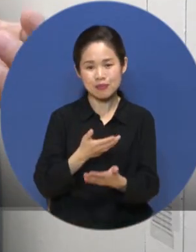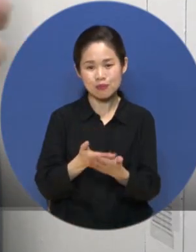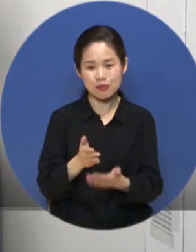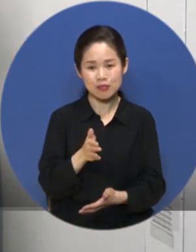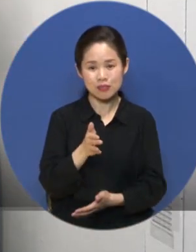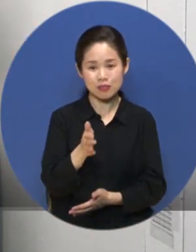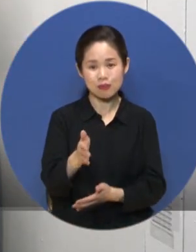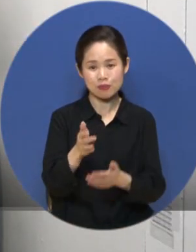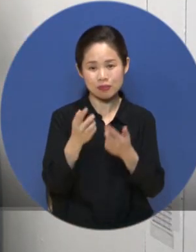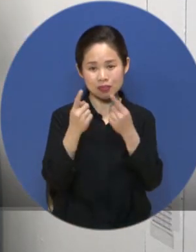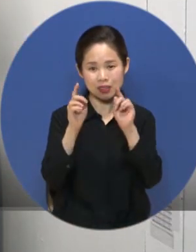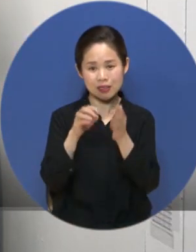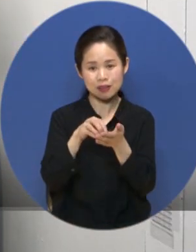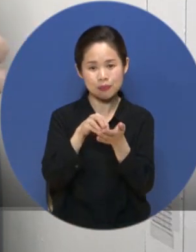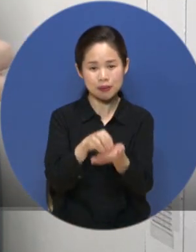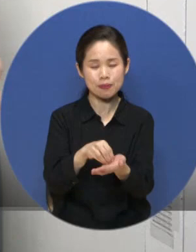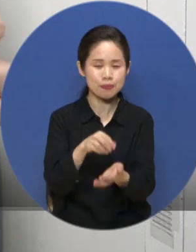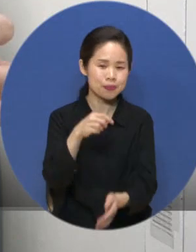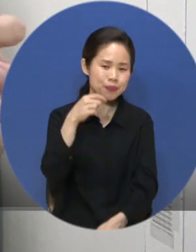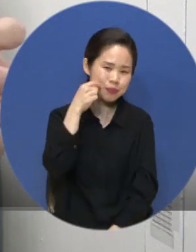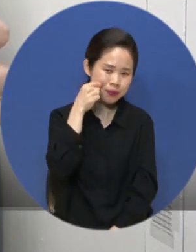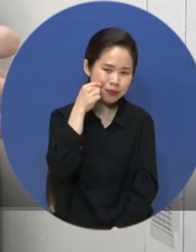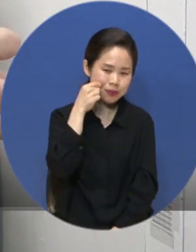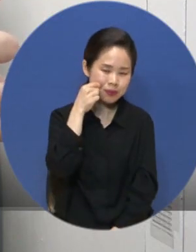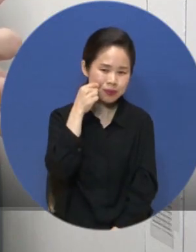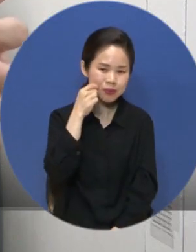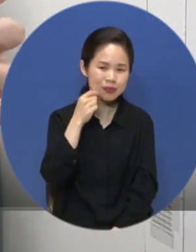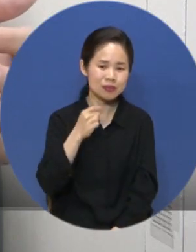사정이 안 돼서